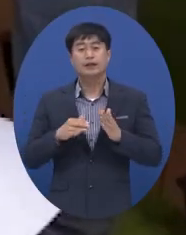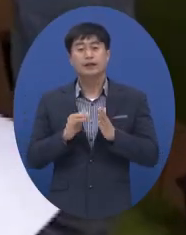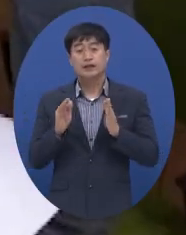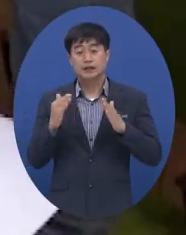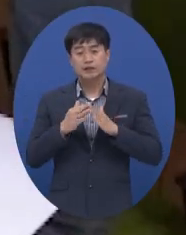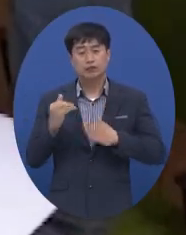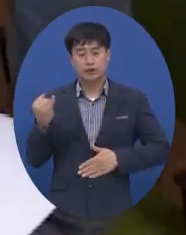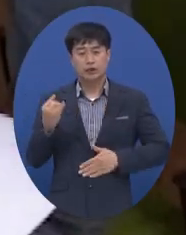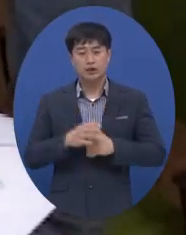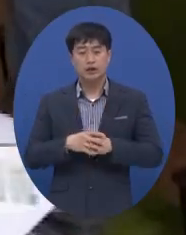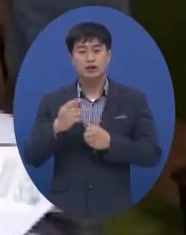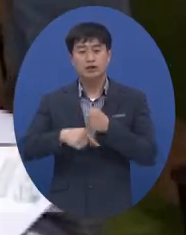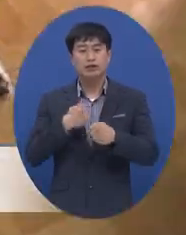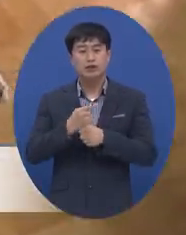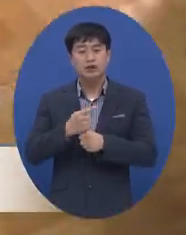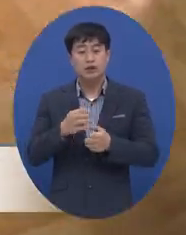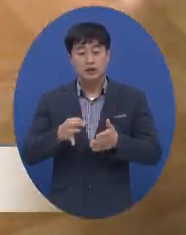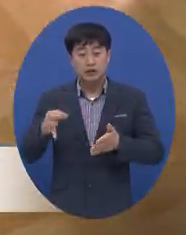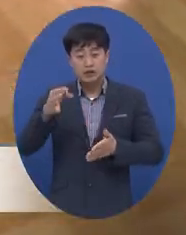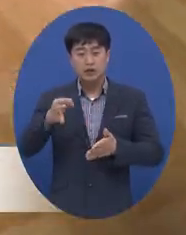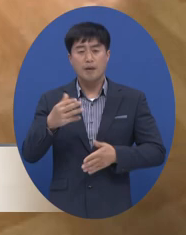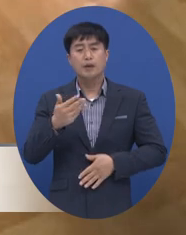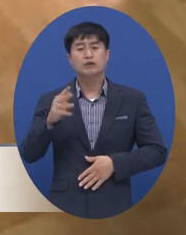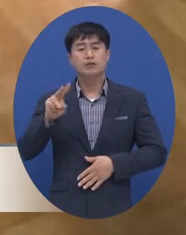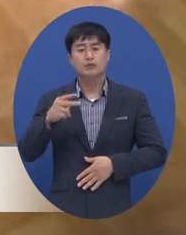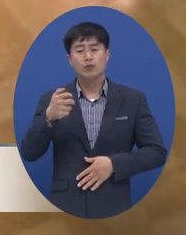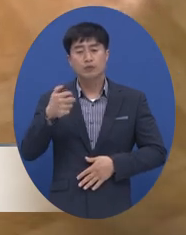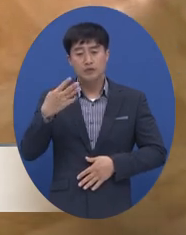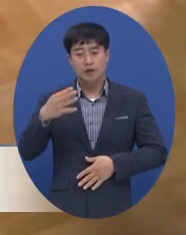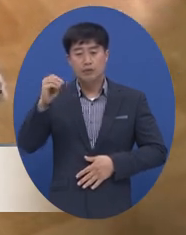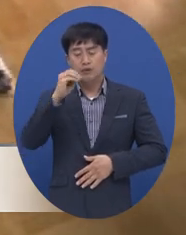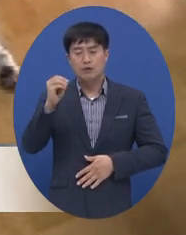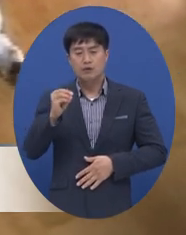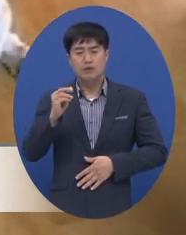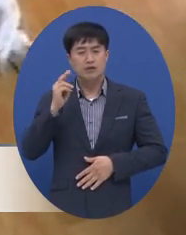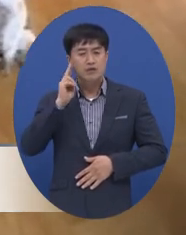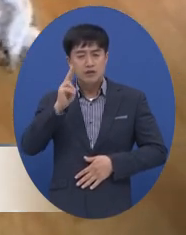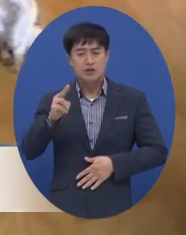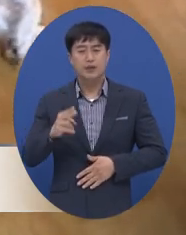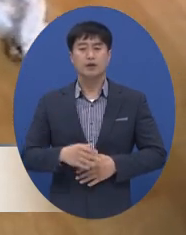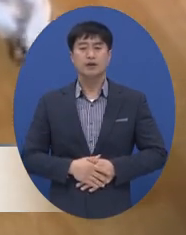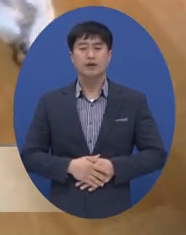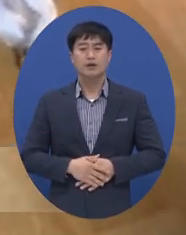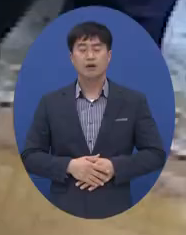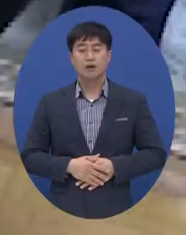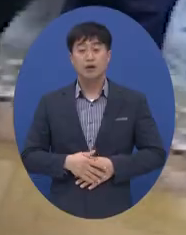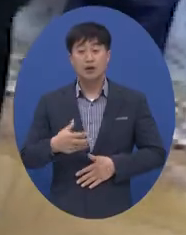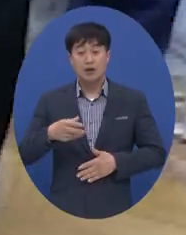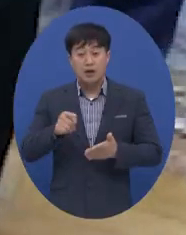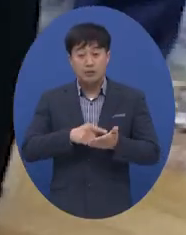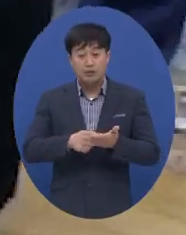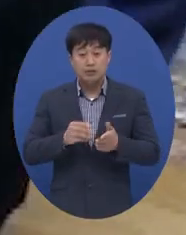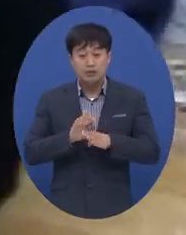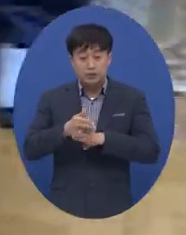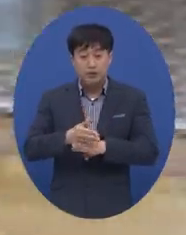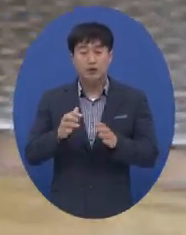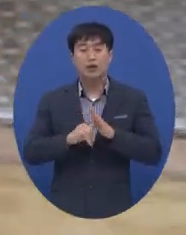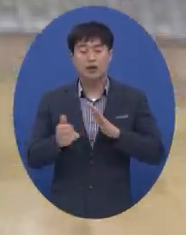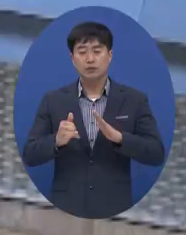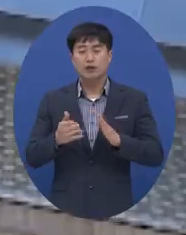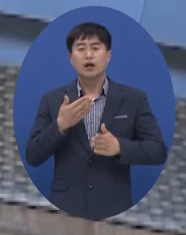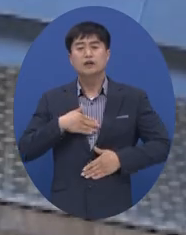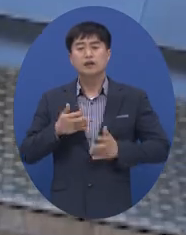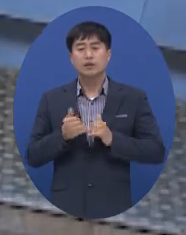등을 노렸습니다. 연 이자율은 최대 8,254%, 말 그대로 살인적입니다. 상환이 늦어질